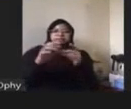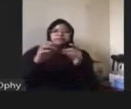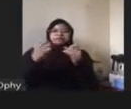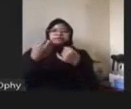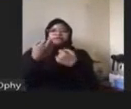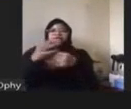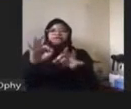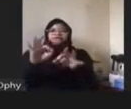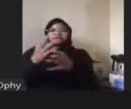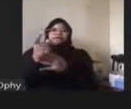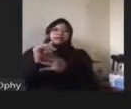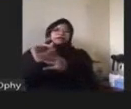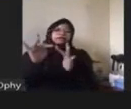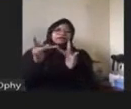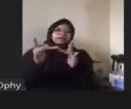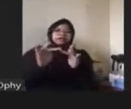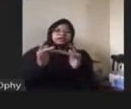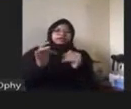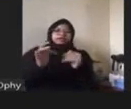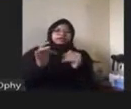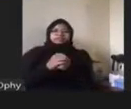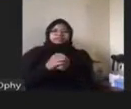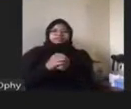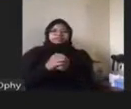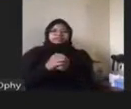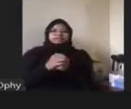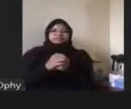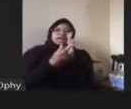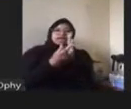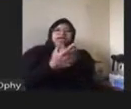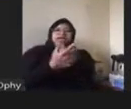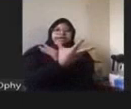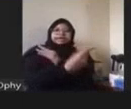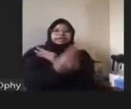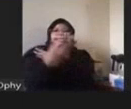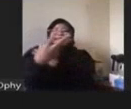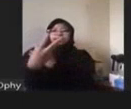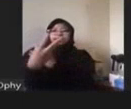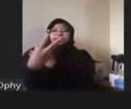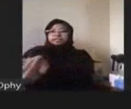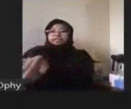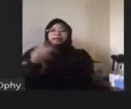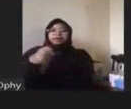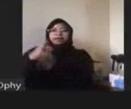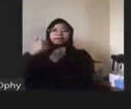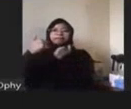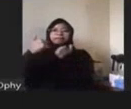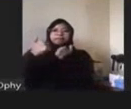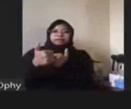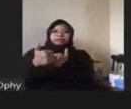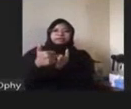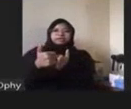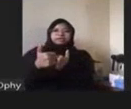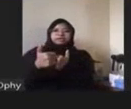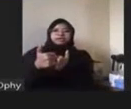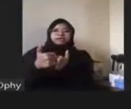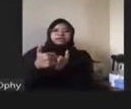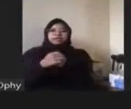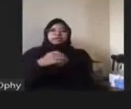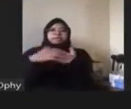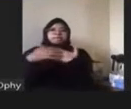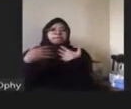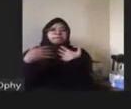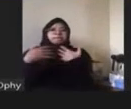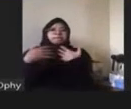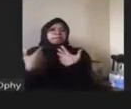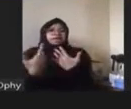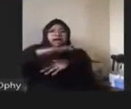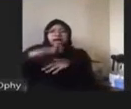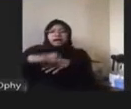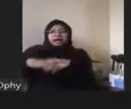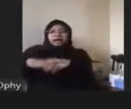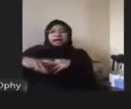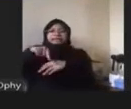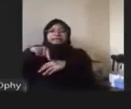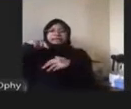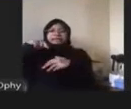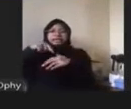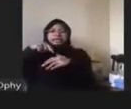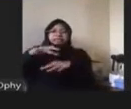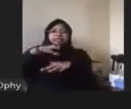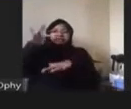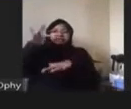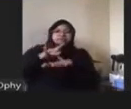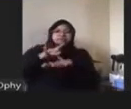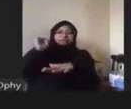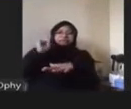dana desa. Bagaimana dana desa bisa dipergunakan untuk membeli komputer dan wifi sehingga anak-anak yang selama ini tidak tersentuh oleh